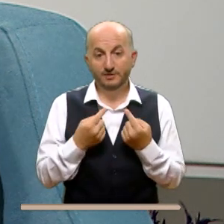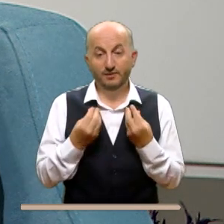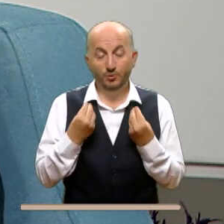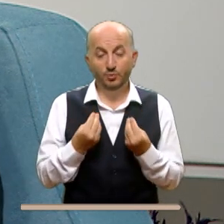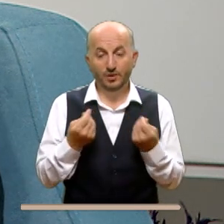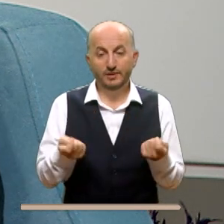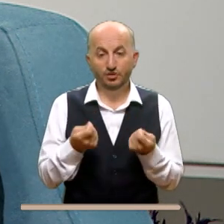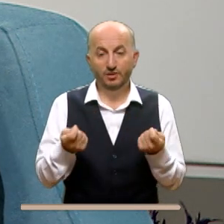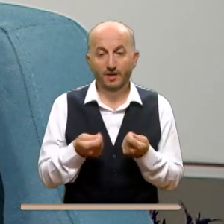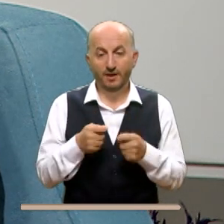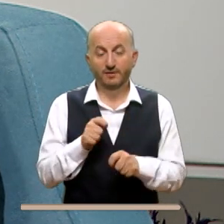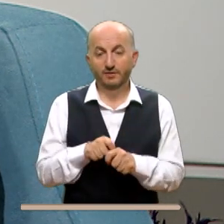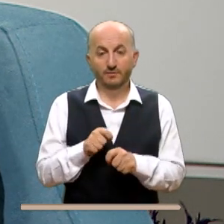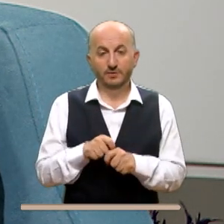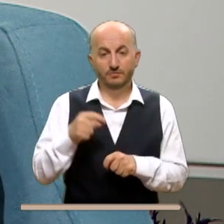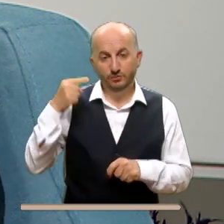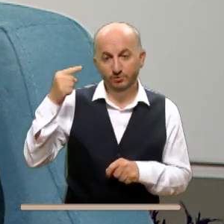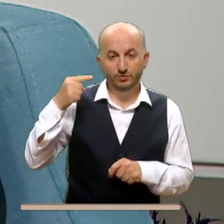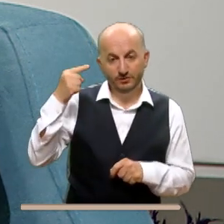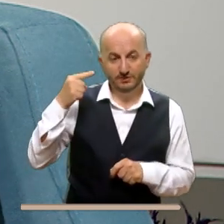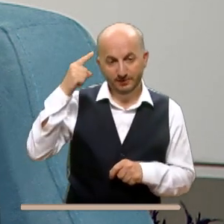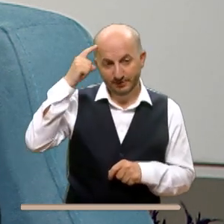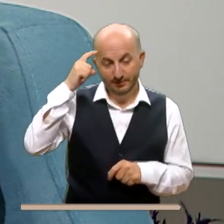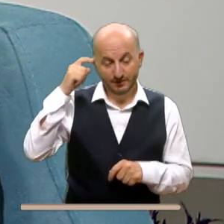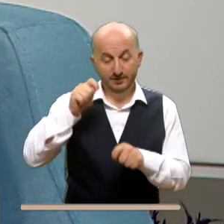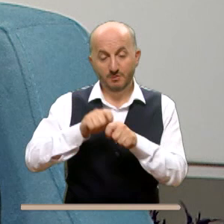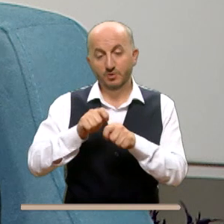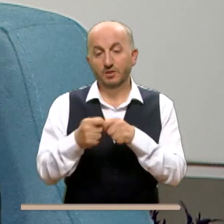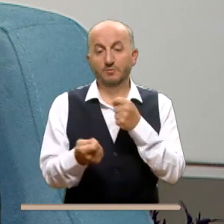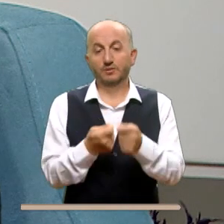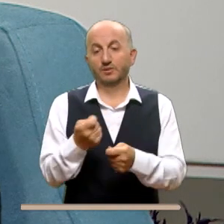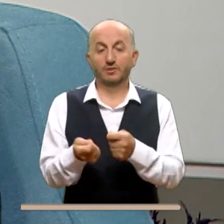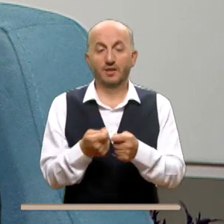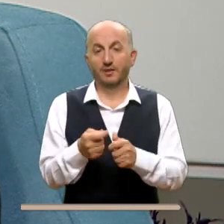işler yaptığımız kanaatindeyiz. Yapacağımız işlerle de